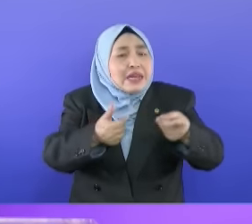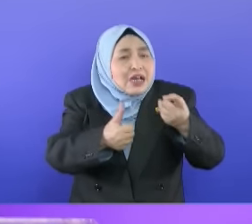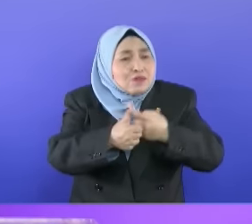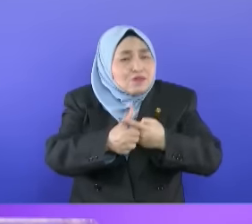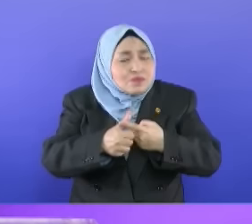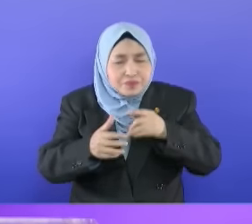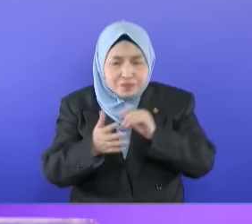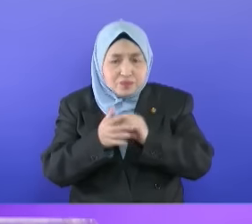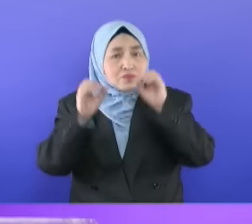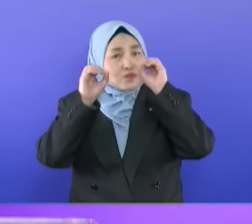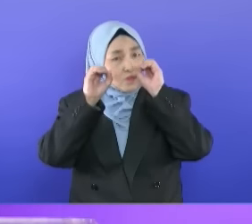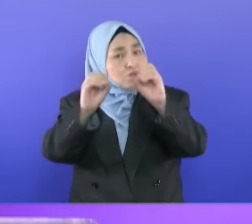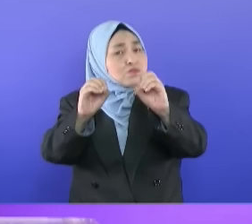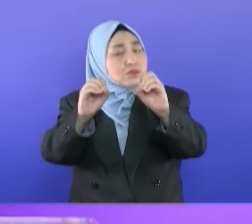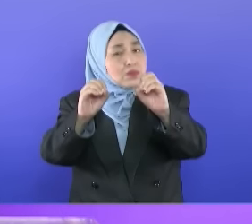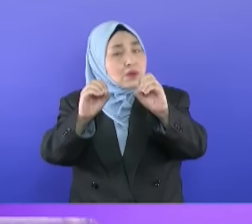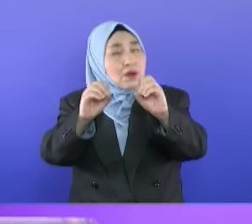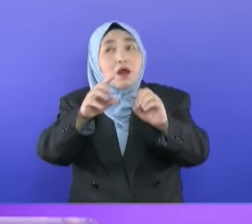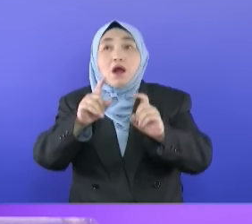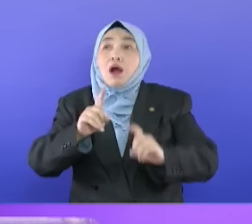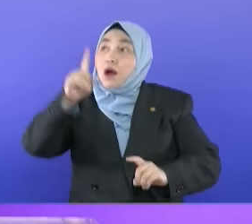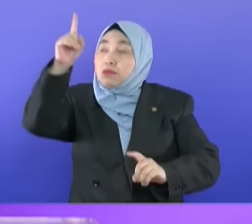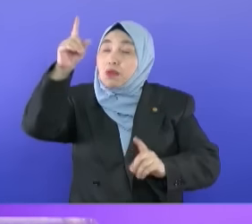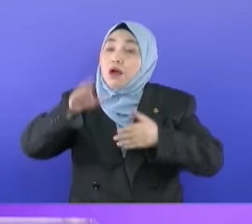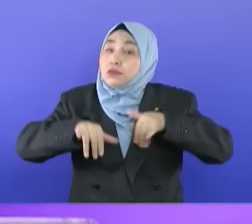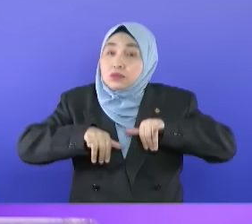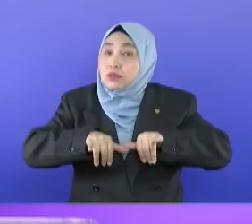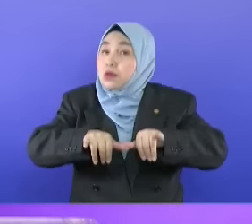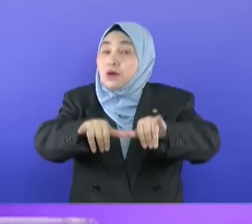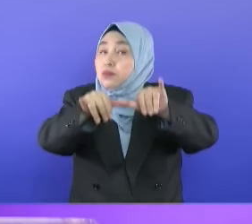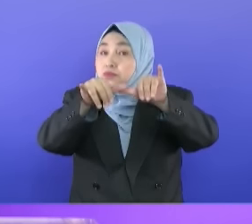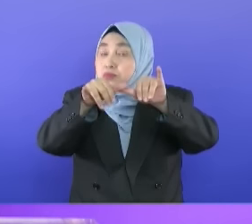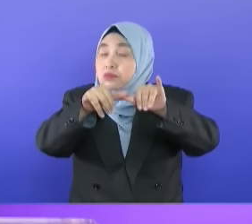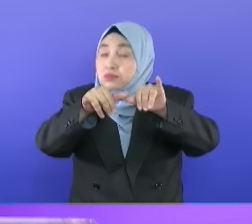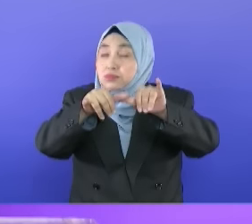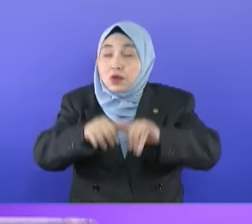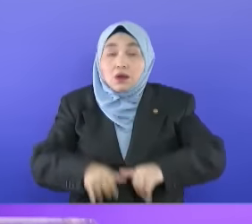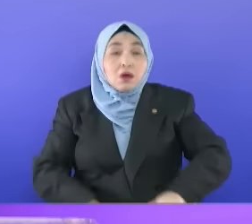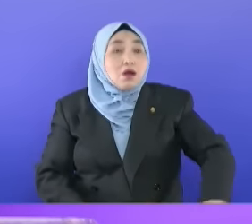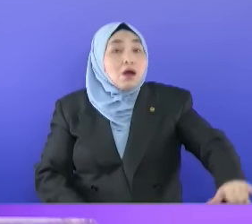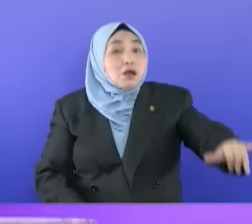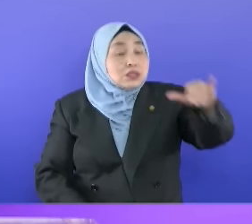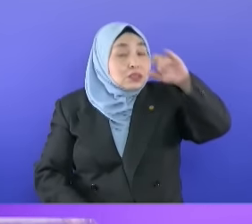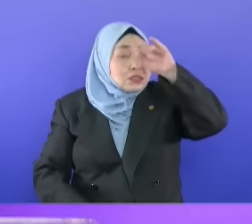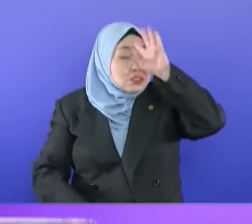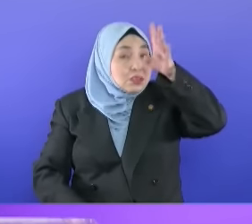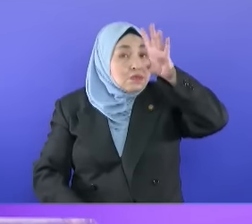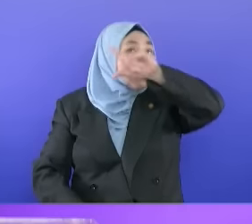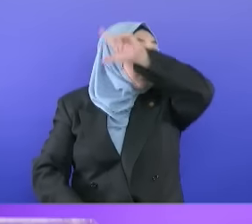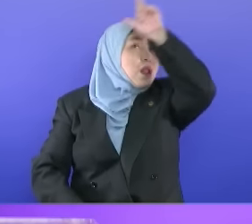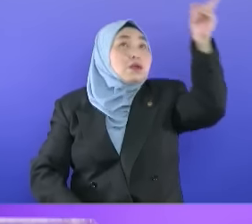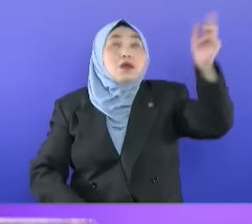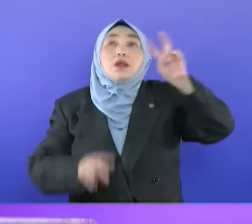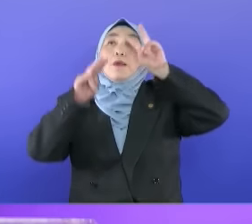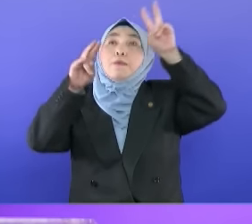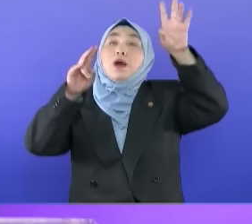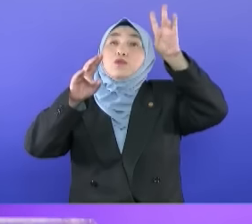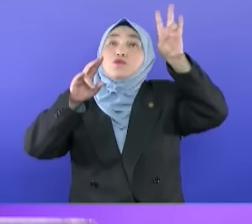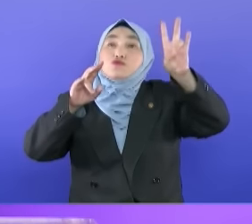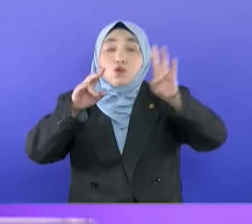daripada kusung itu Allah terus ciptakan assamawati 7 Petala langit yang kita nampak pada malam